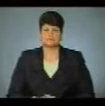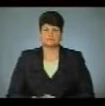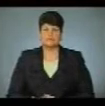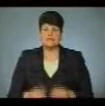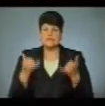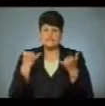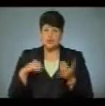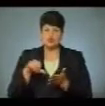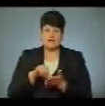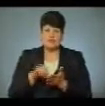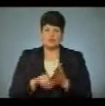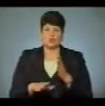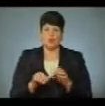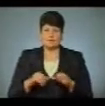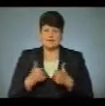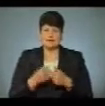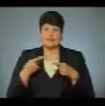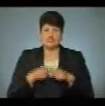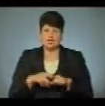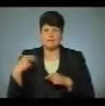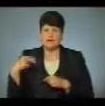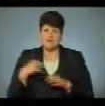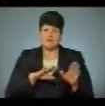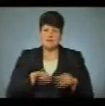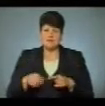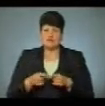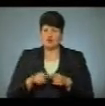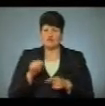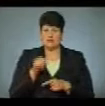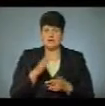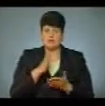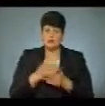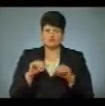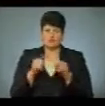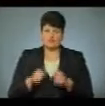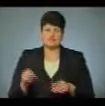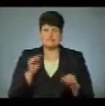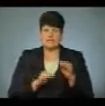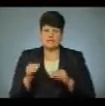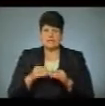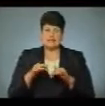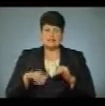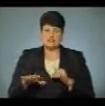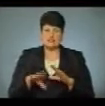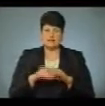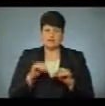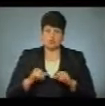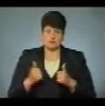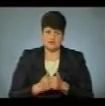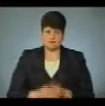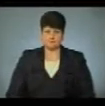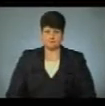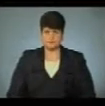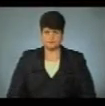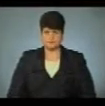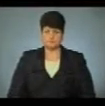Зараз у членів комісії технічна перерва. Після цього вони мають сформувати склади дільничних виборчих комісій. Соломія Струс,